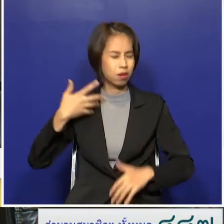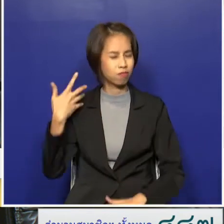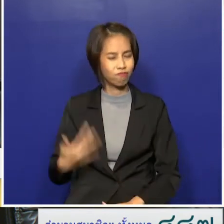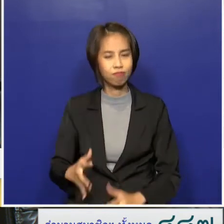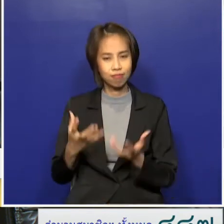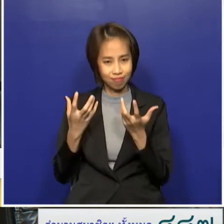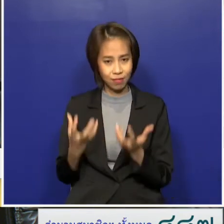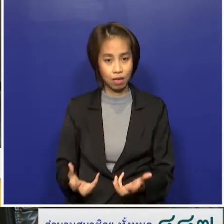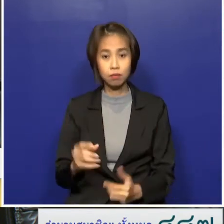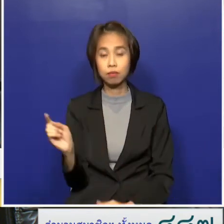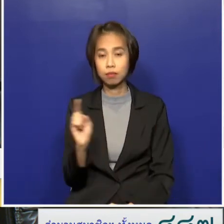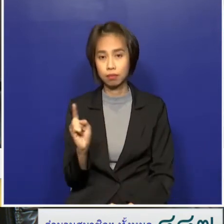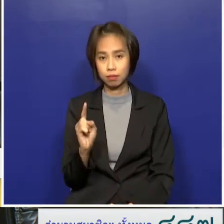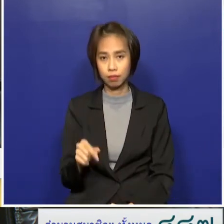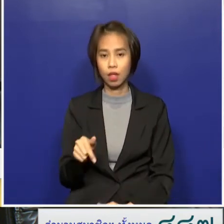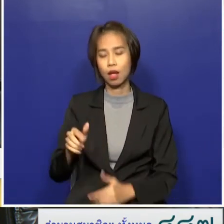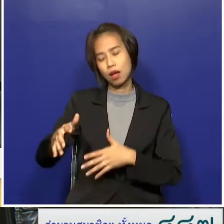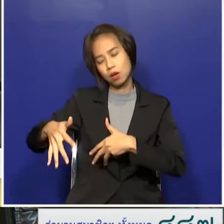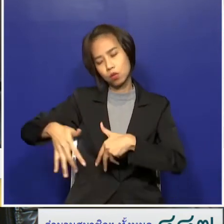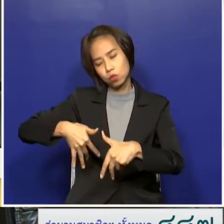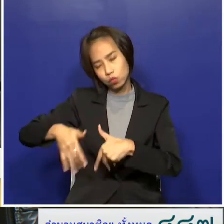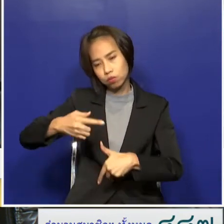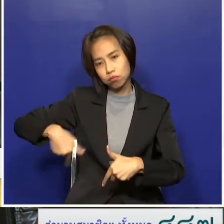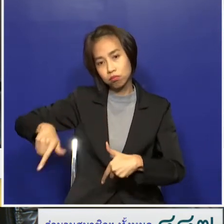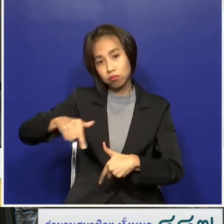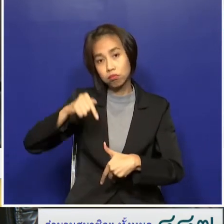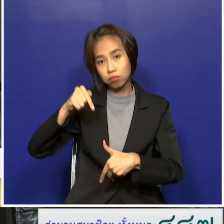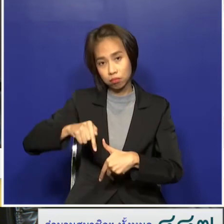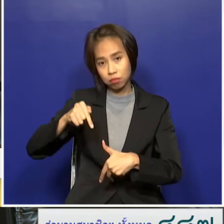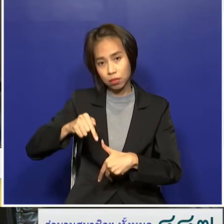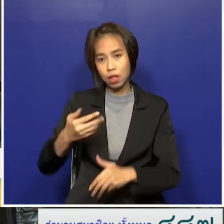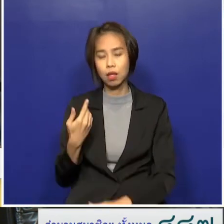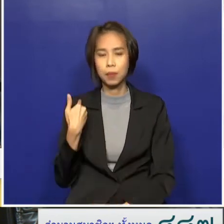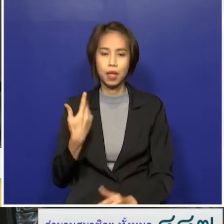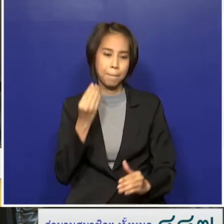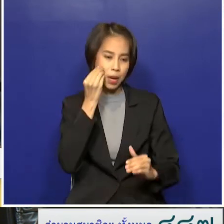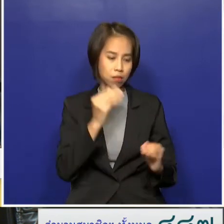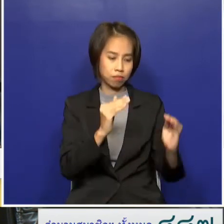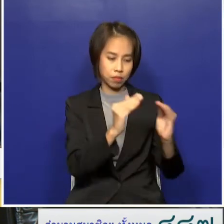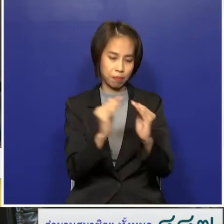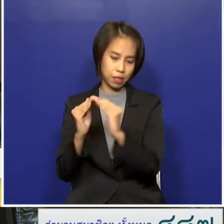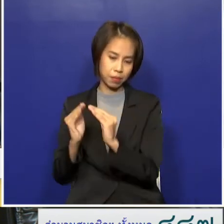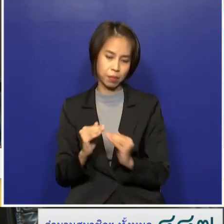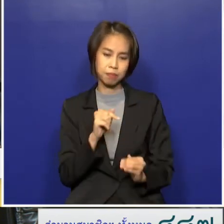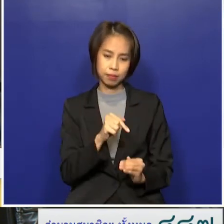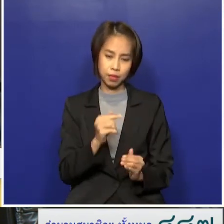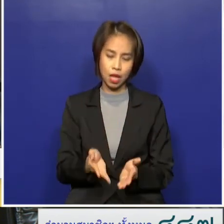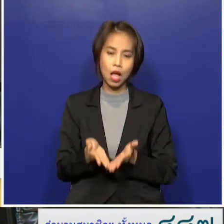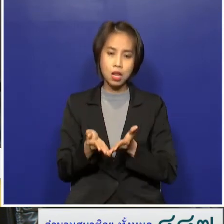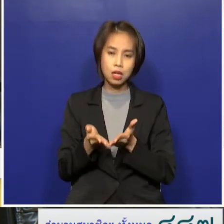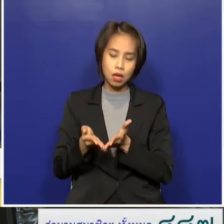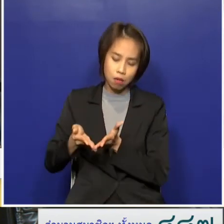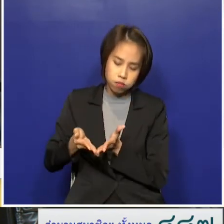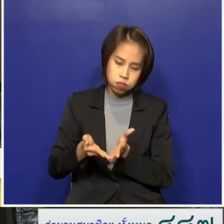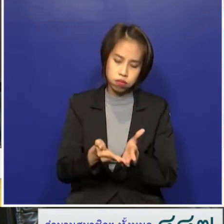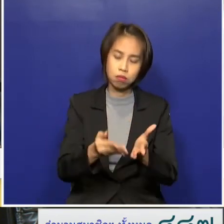างเทพาชาวประมงพื้นบ้านตำบลจะโหนงนะครับซึ่งมีอยู่หลายหมู่บ้านนำเรือออกหากินไม่ได้ก็อยาก